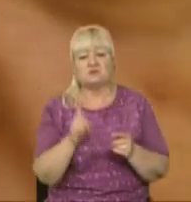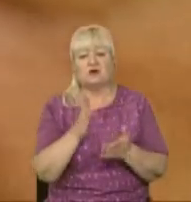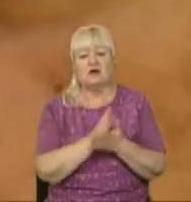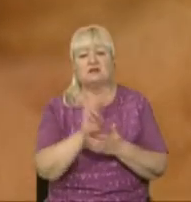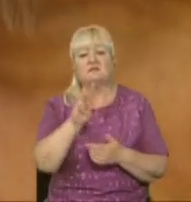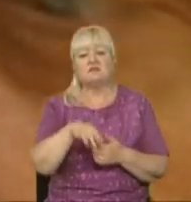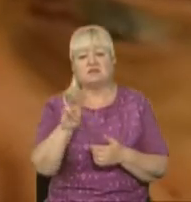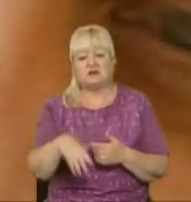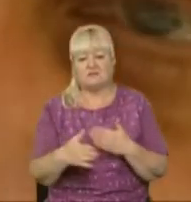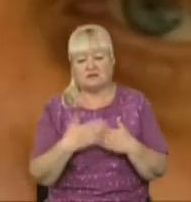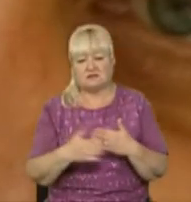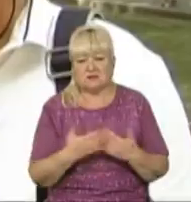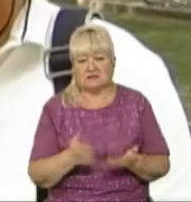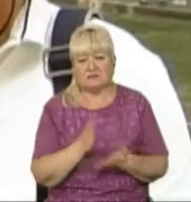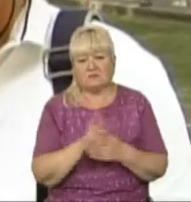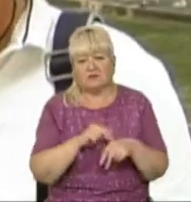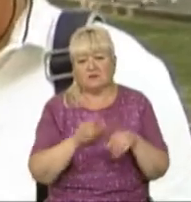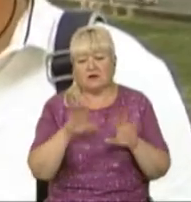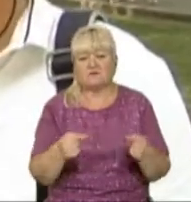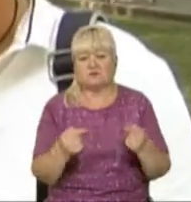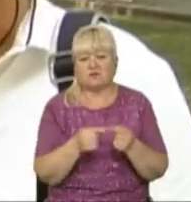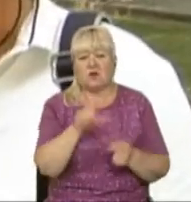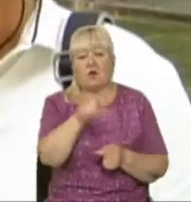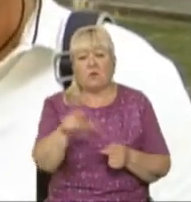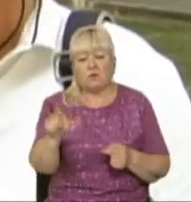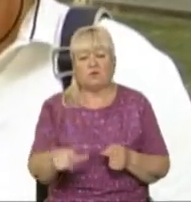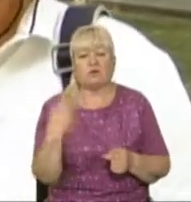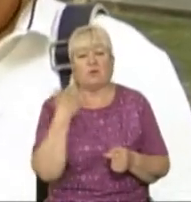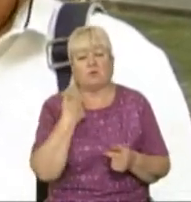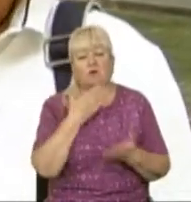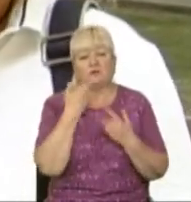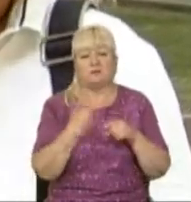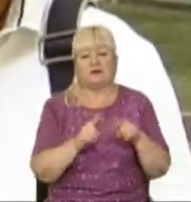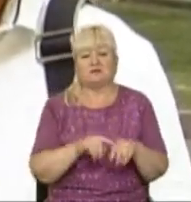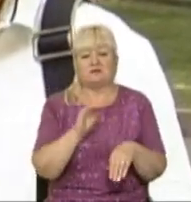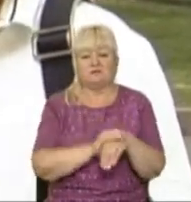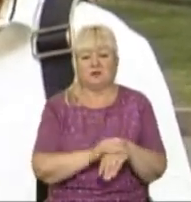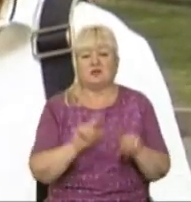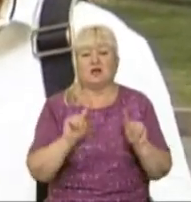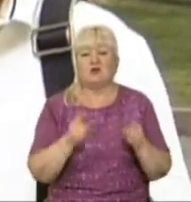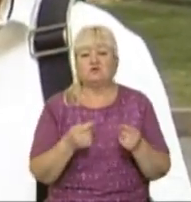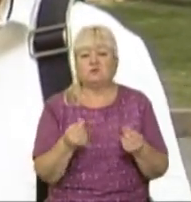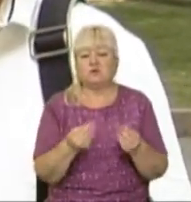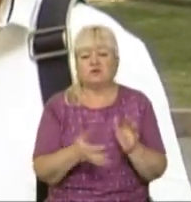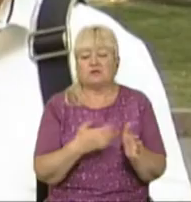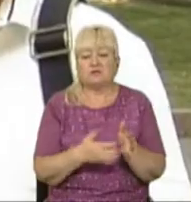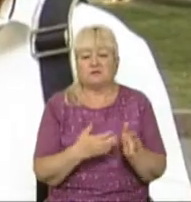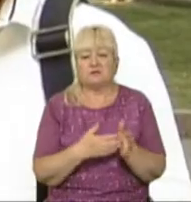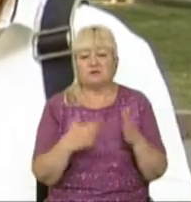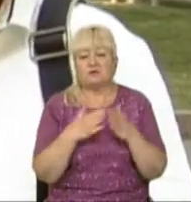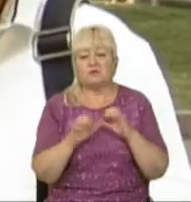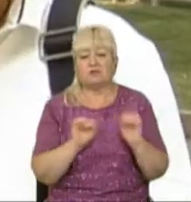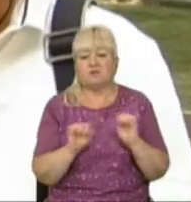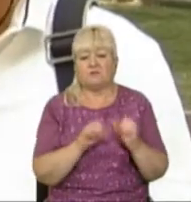санкції. Ми звернулися в правоохоронні органи, хай встановлюють. Тобто в людей боргу немає, це факт. Чому грошей не вистачало будинку управління